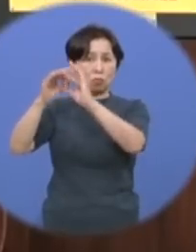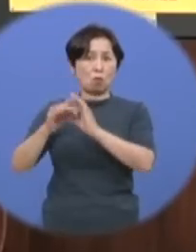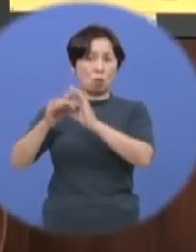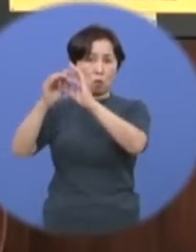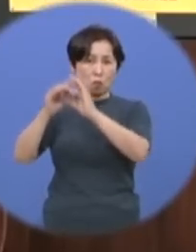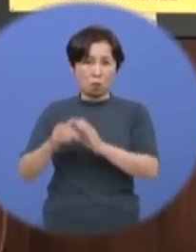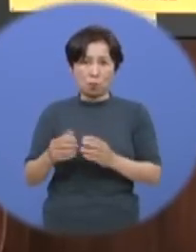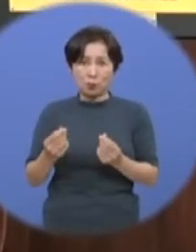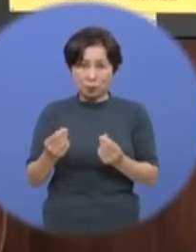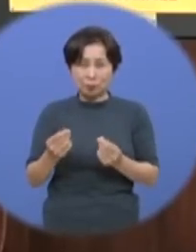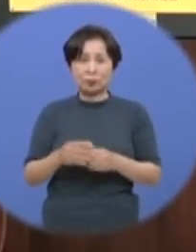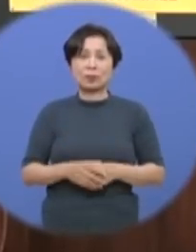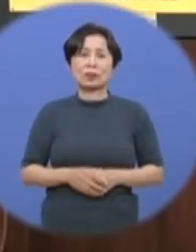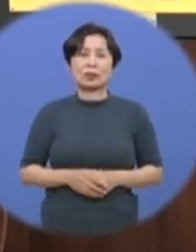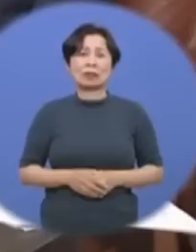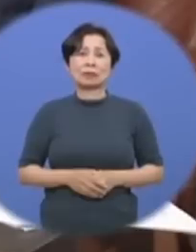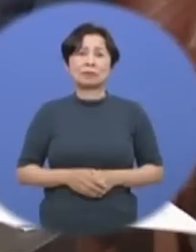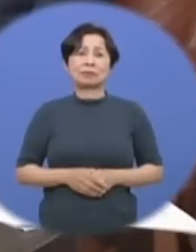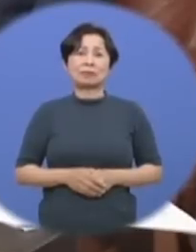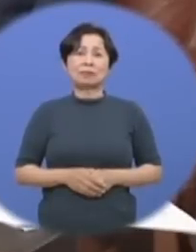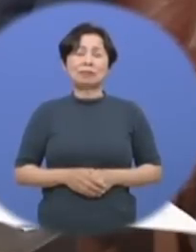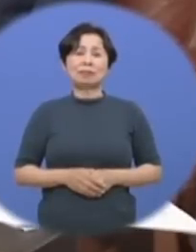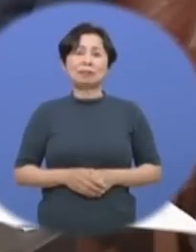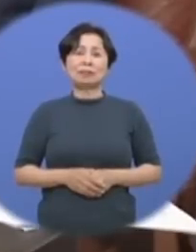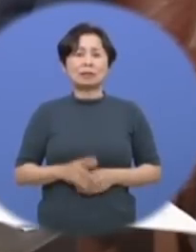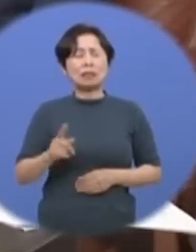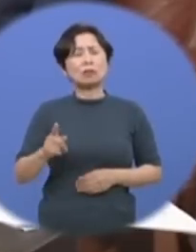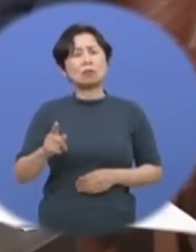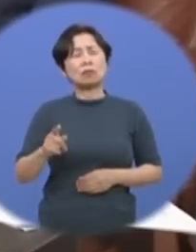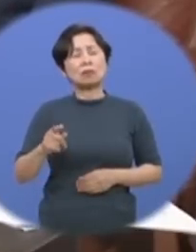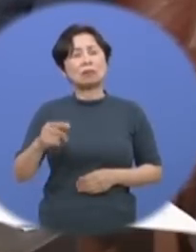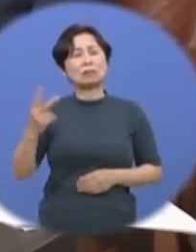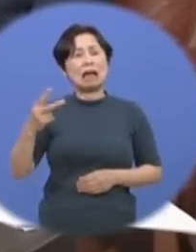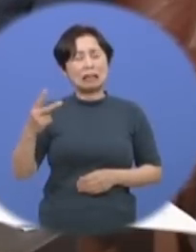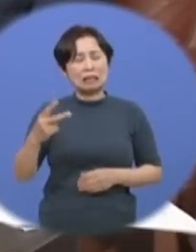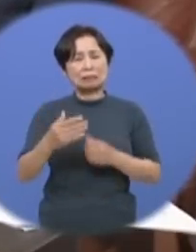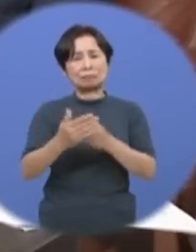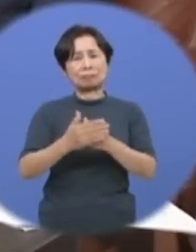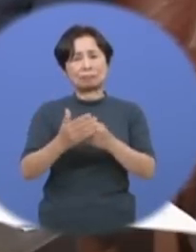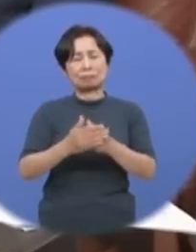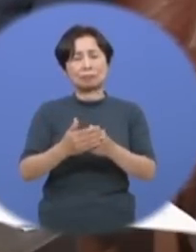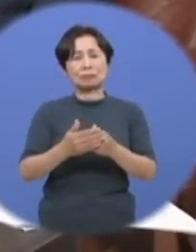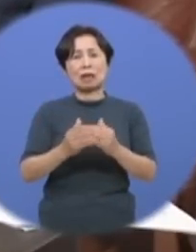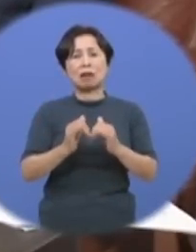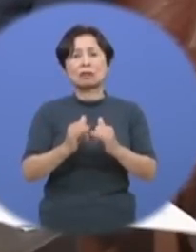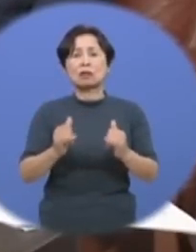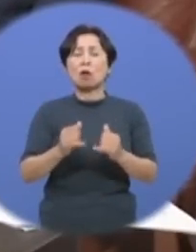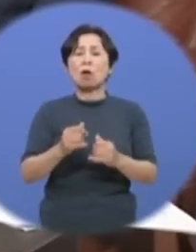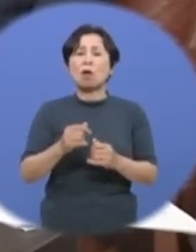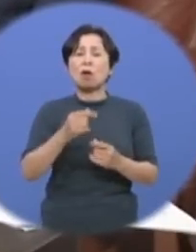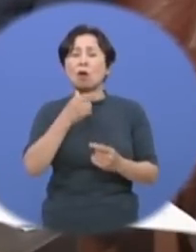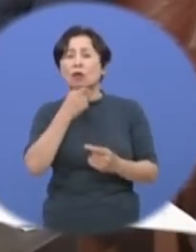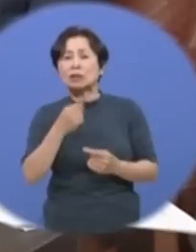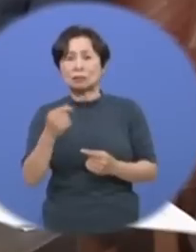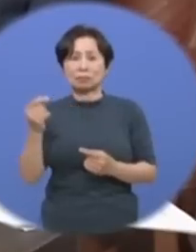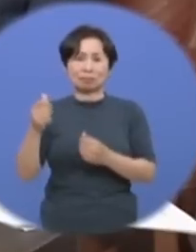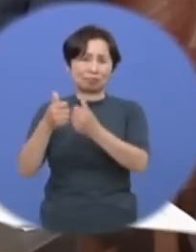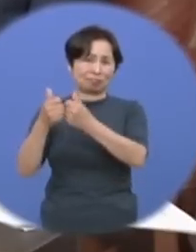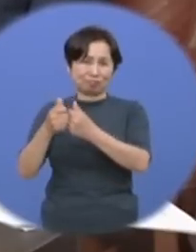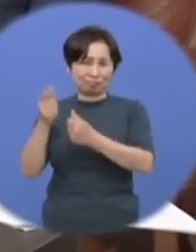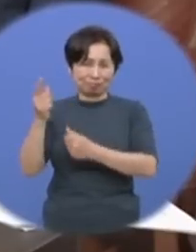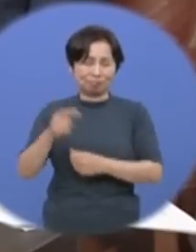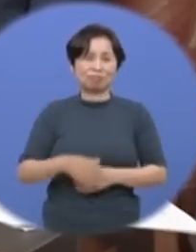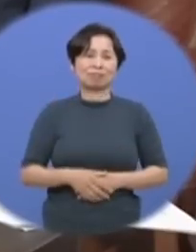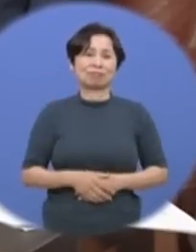とでその中で手伝いをほしいっていうことで大学の関東へ相談があったらしいんです